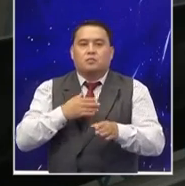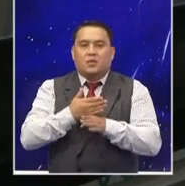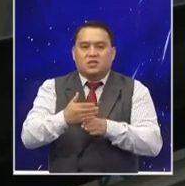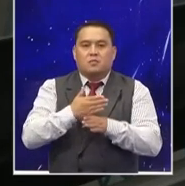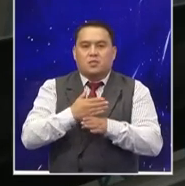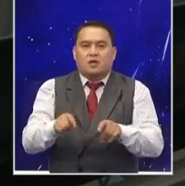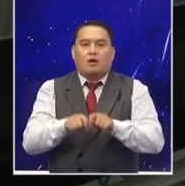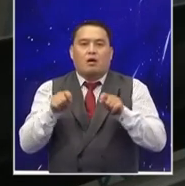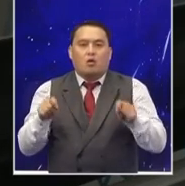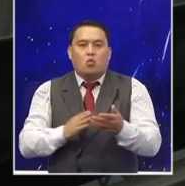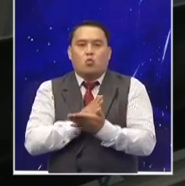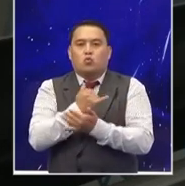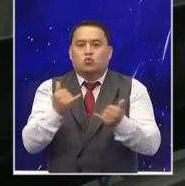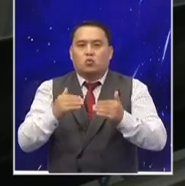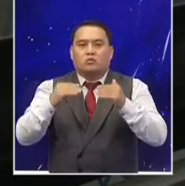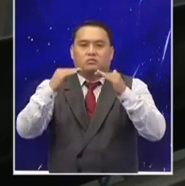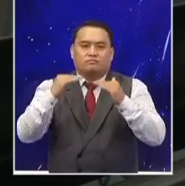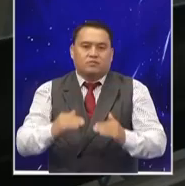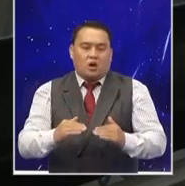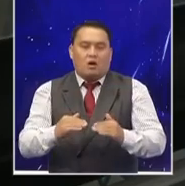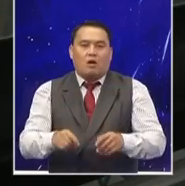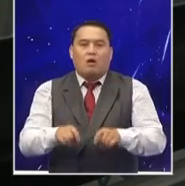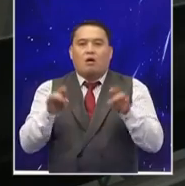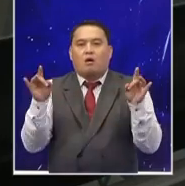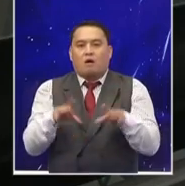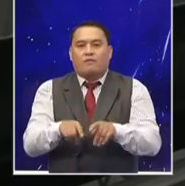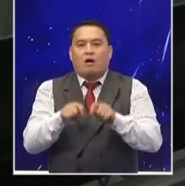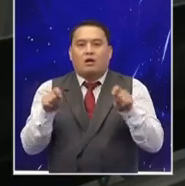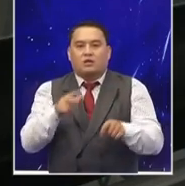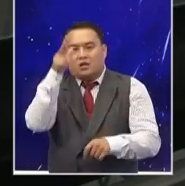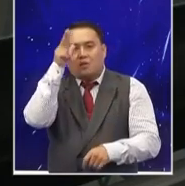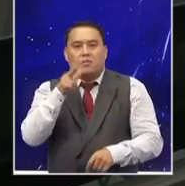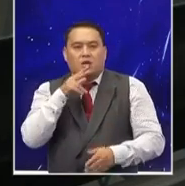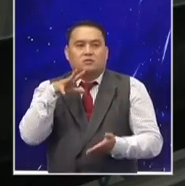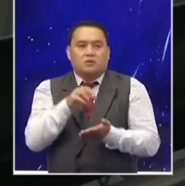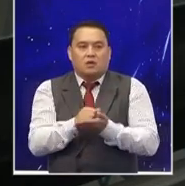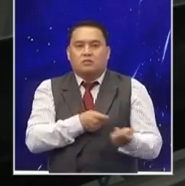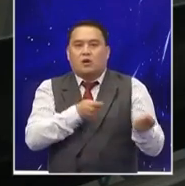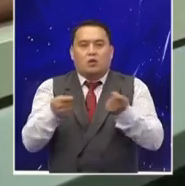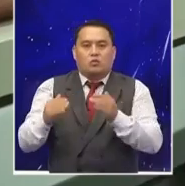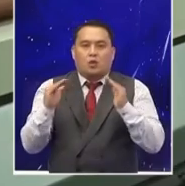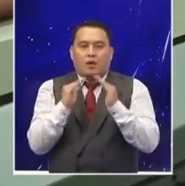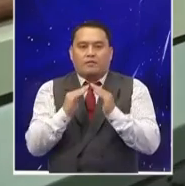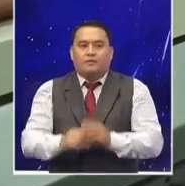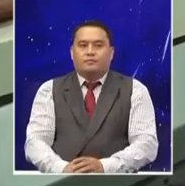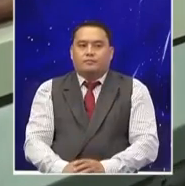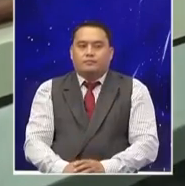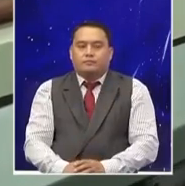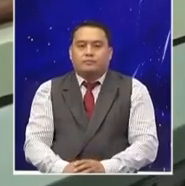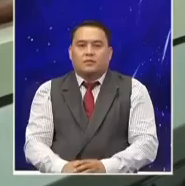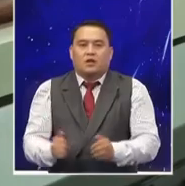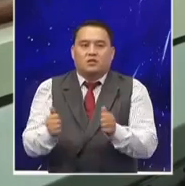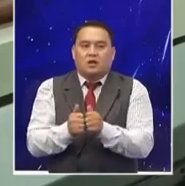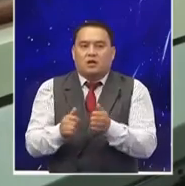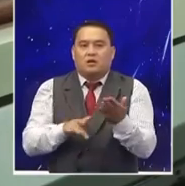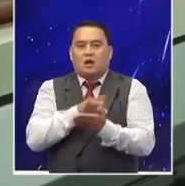работал но спрос на услуги сильно упал мы решили открыть кафе работаем уже три месяца занимаемся доставкой на дом непосредственное соседство с